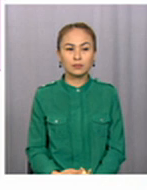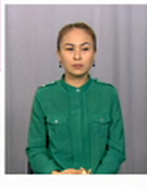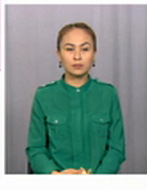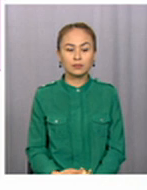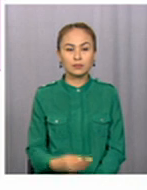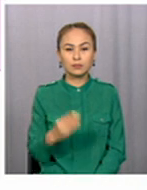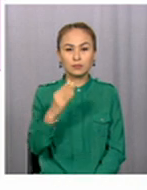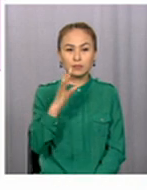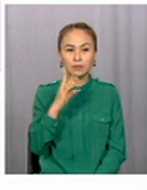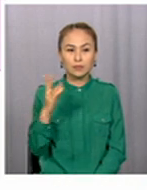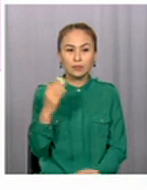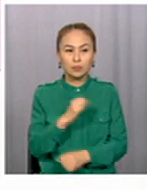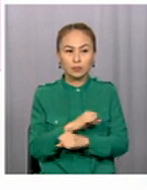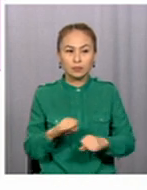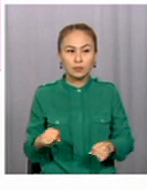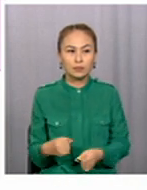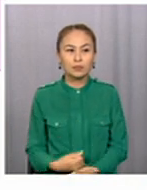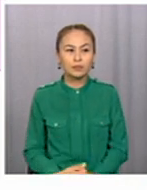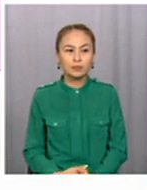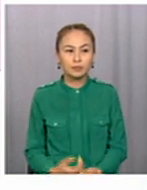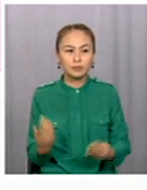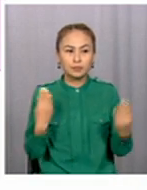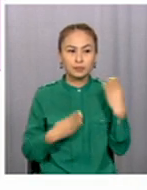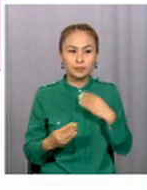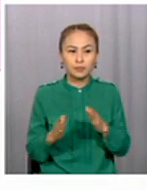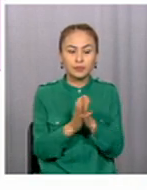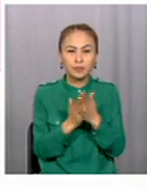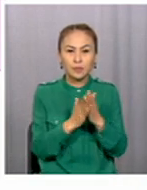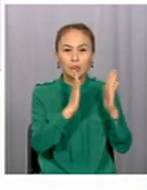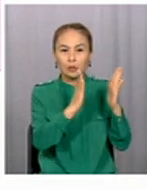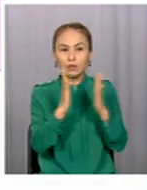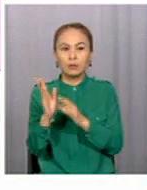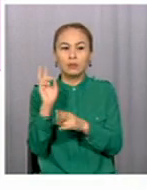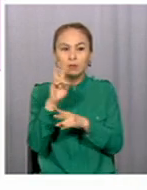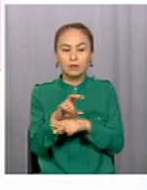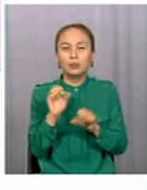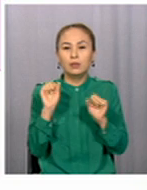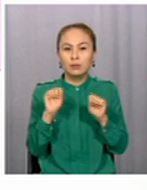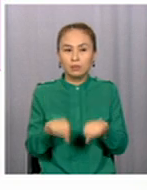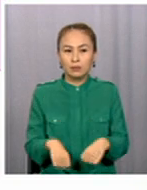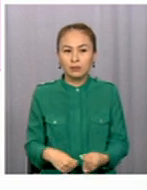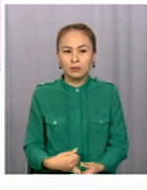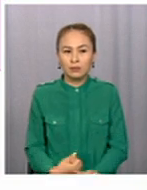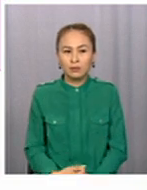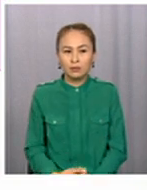Жоқ, болмайды. Сырт киіммен кітапханаға кіруге бола ма?